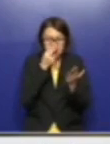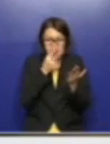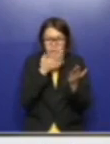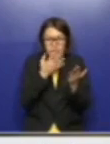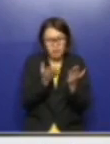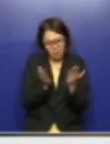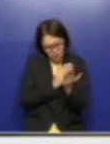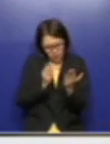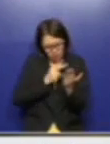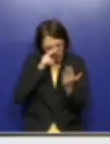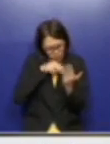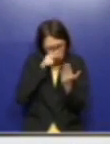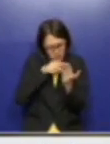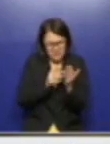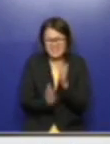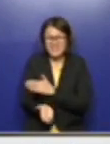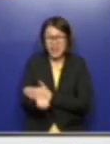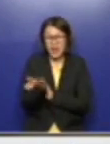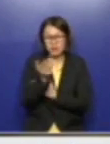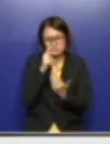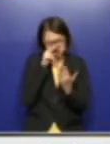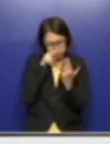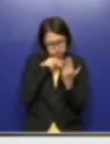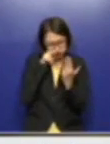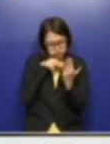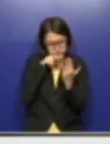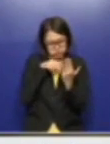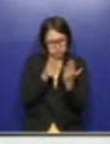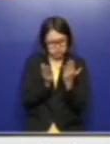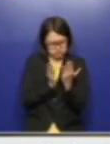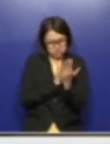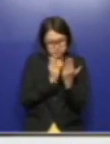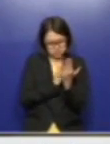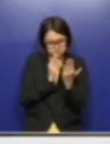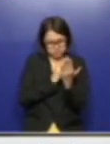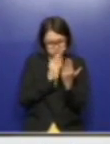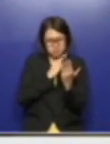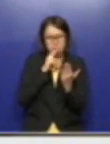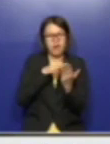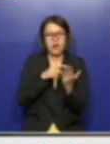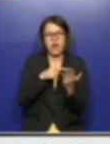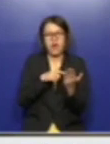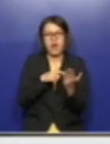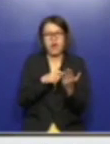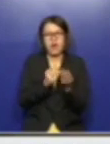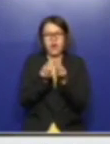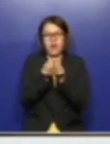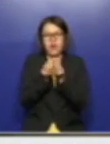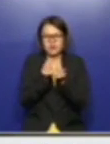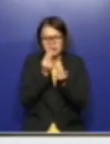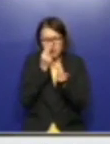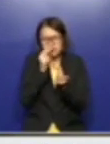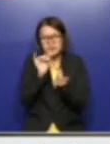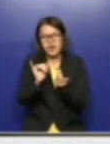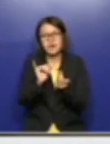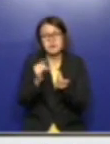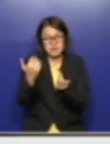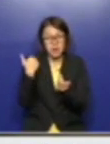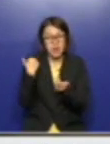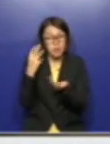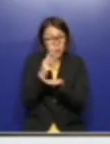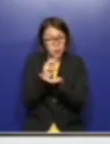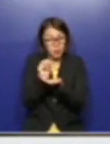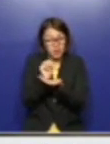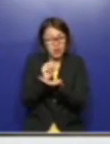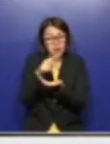หานั่งอ่านตั้งแต่เช้าเลยใช้เวลาอ่านเกือบทุกหน้ายังไม่ค่อยเห็นตัวเลขเดี๋ยวถ้าท่านมีท่านบอกด้วยครับว่ามูลนิธิไท